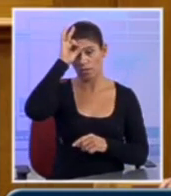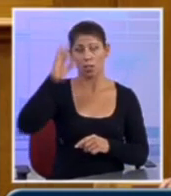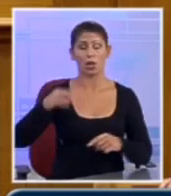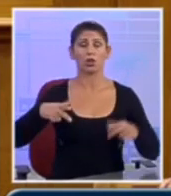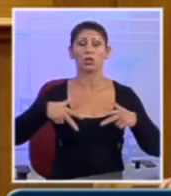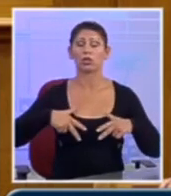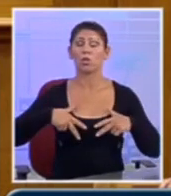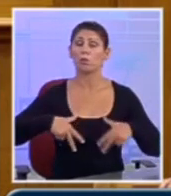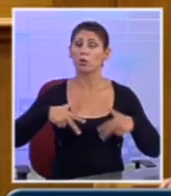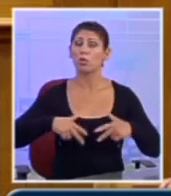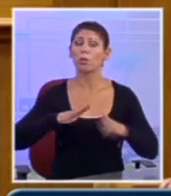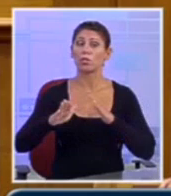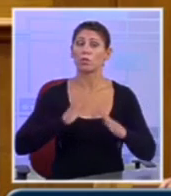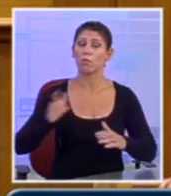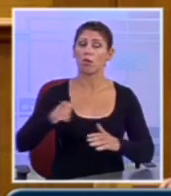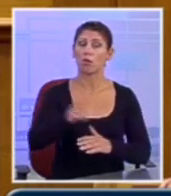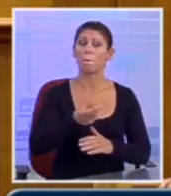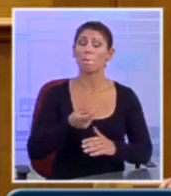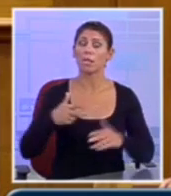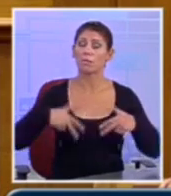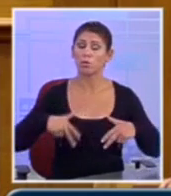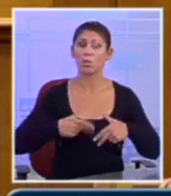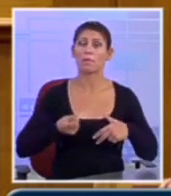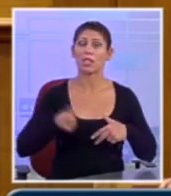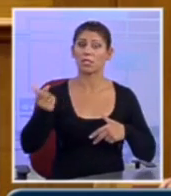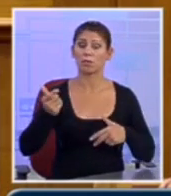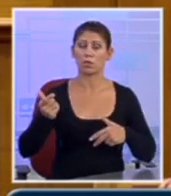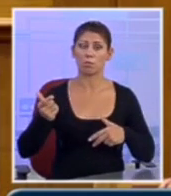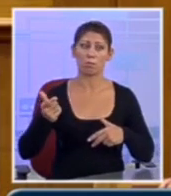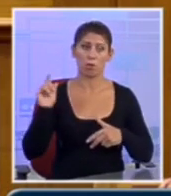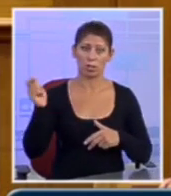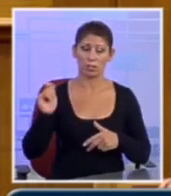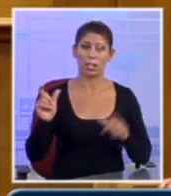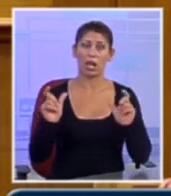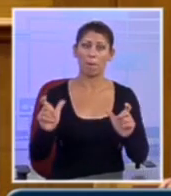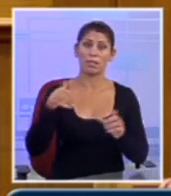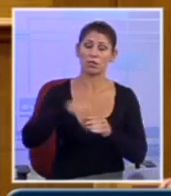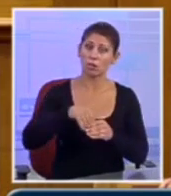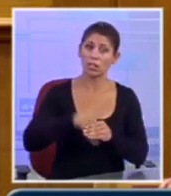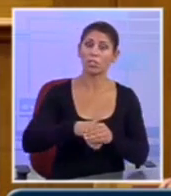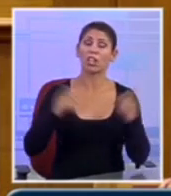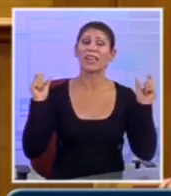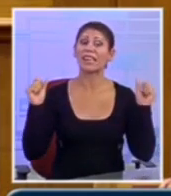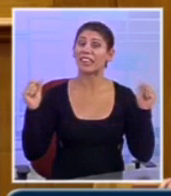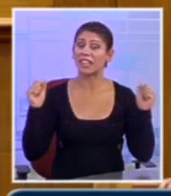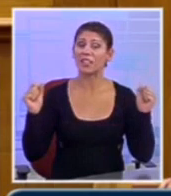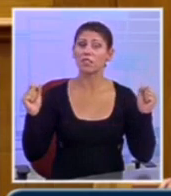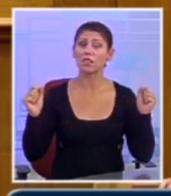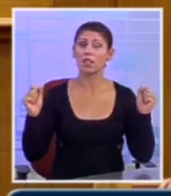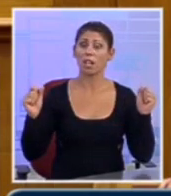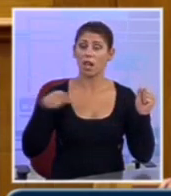Υπουργείο Προστασίας του Πολίτη, το Υπουργείο Μεταναστευτικής Πολιτικής, το Υπουργείο Εθνικής Άμυνας και Εσωτερικών, το Υπουργείο Υγείας,